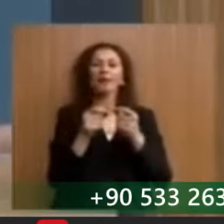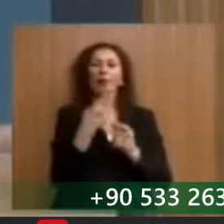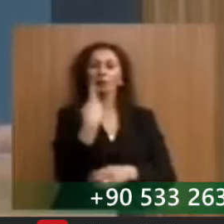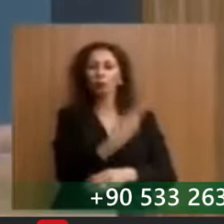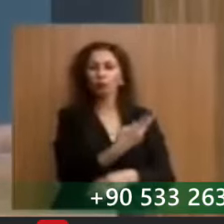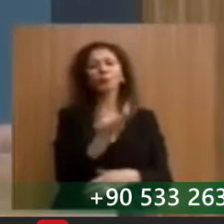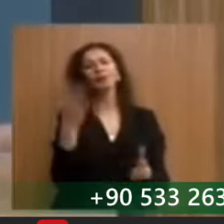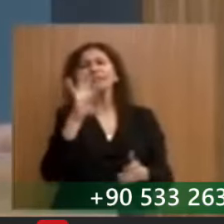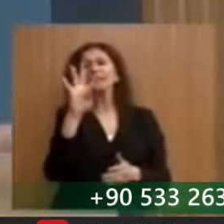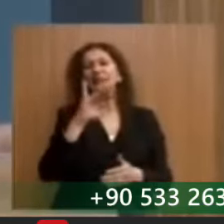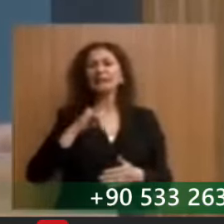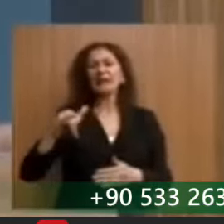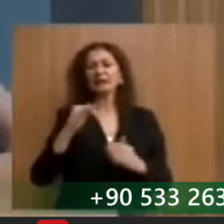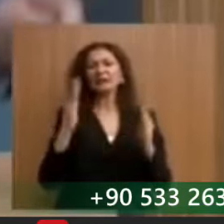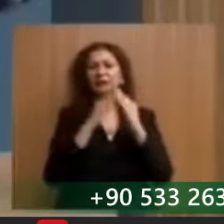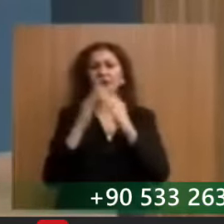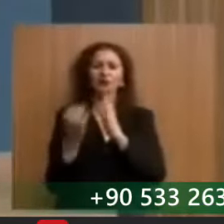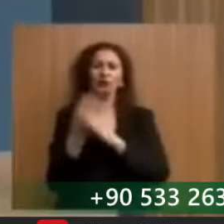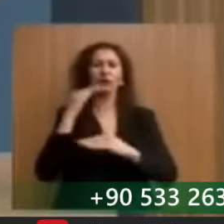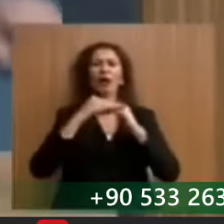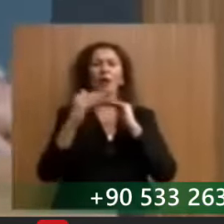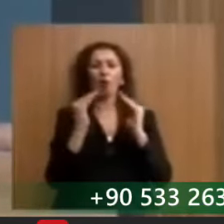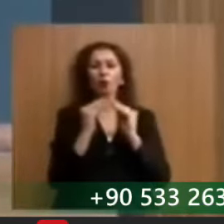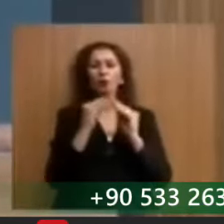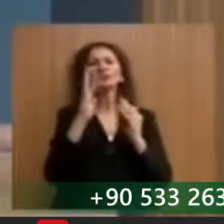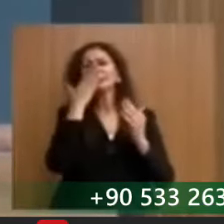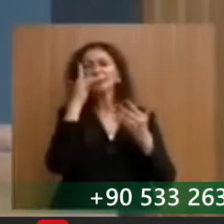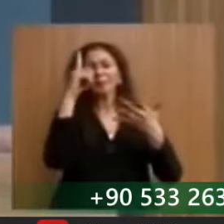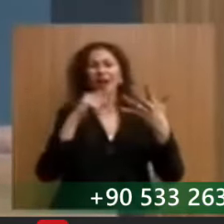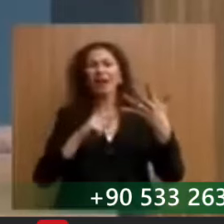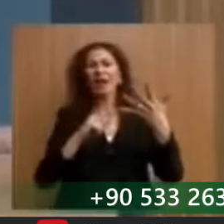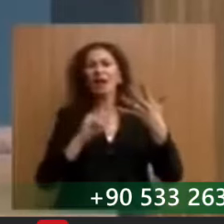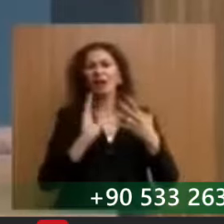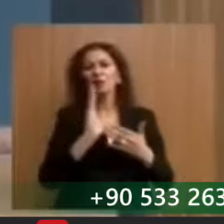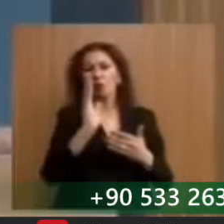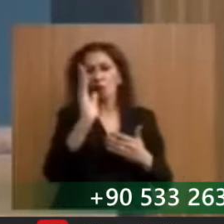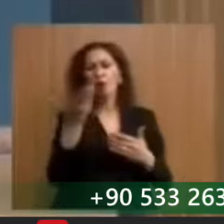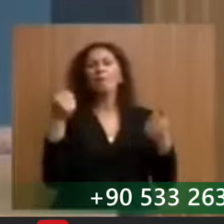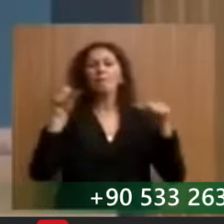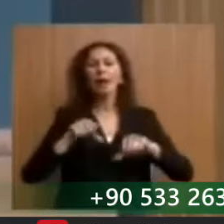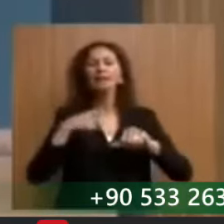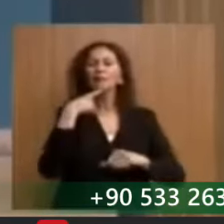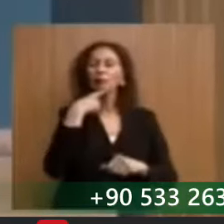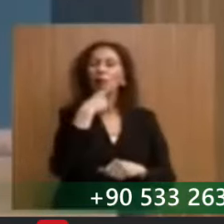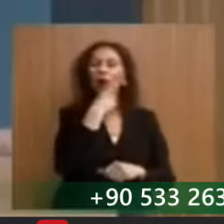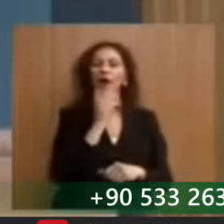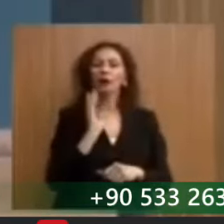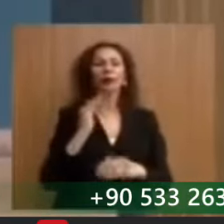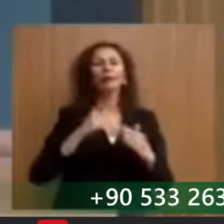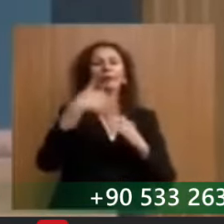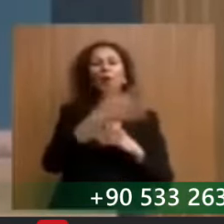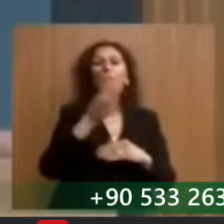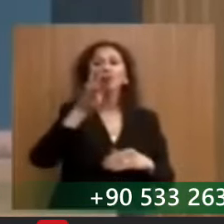Ve 40'a yakın halk konut kurduk. Sadece bir tanesi ilerleyebiliyor. O da maalesef zorla gidiyor.